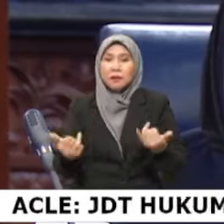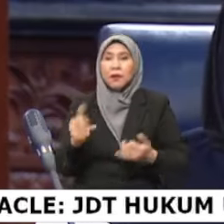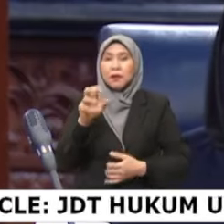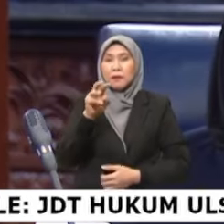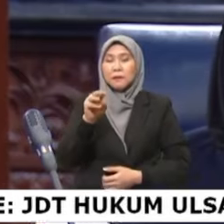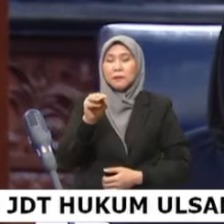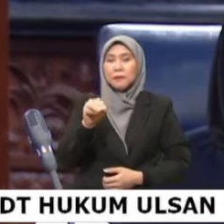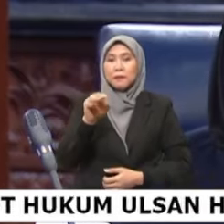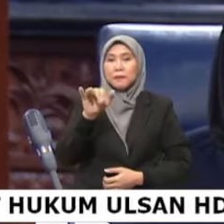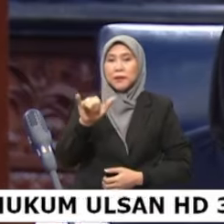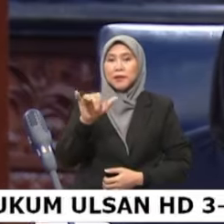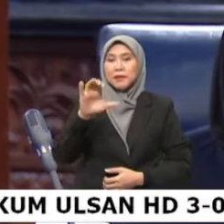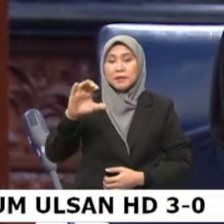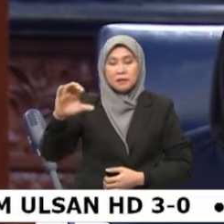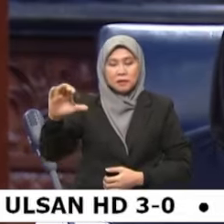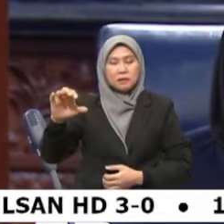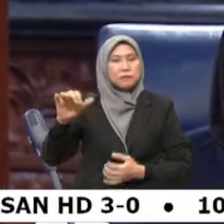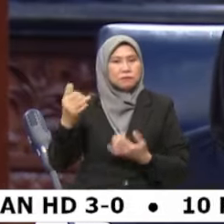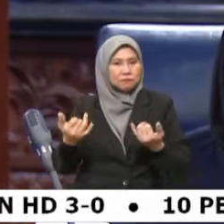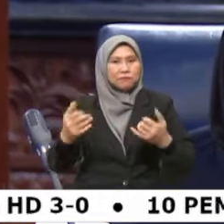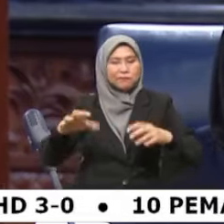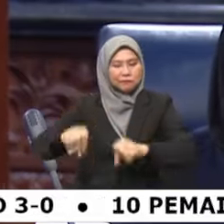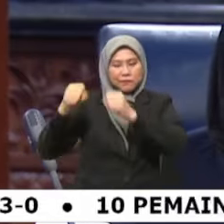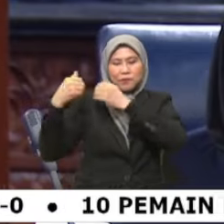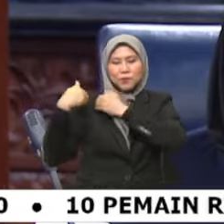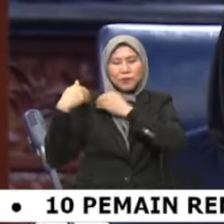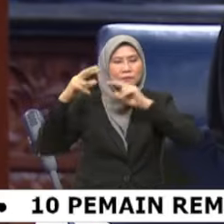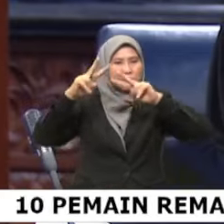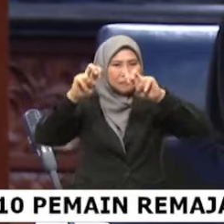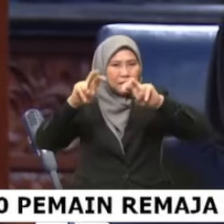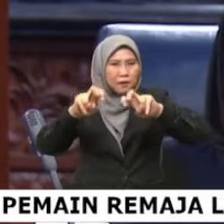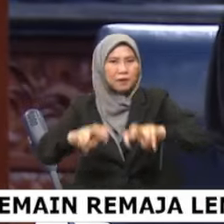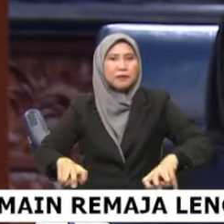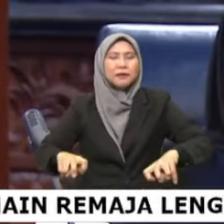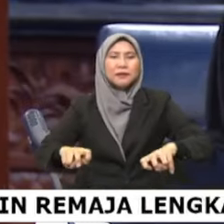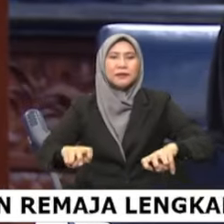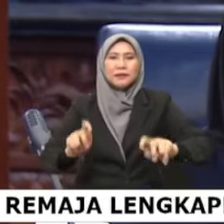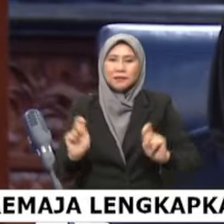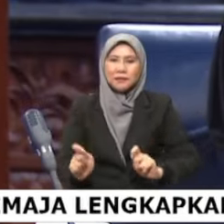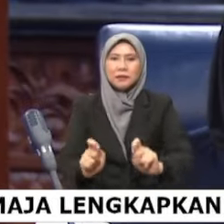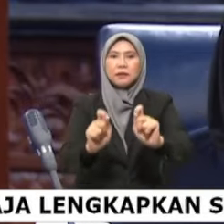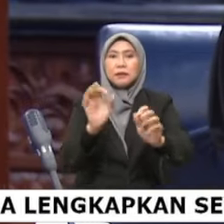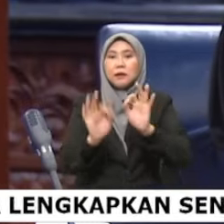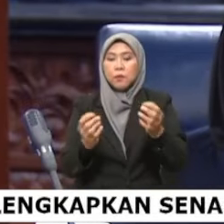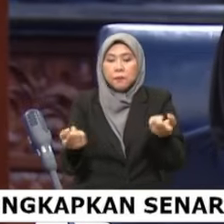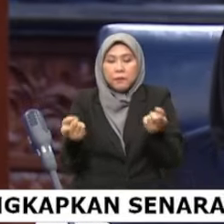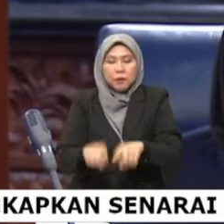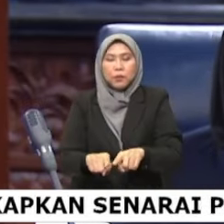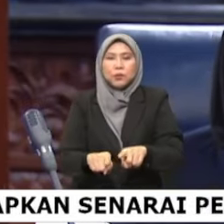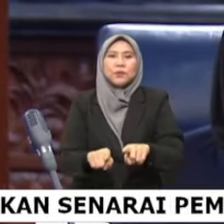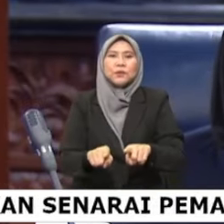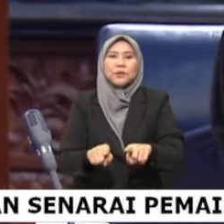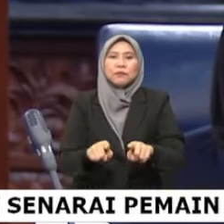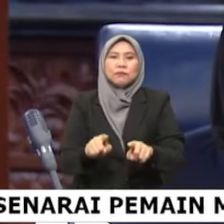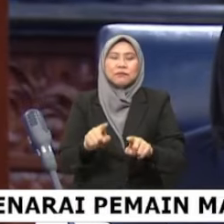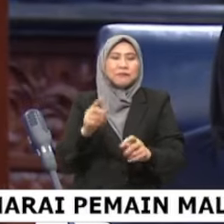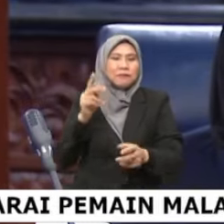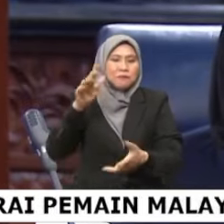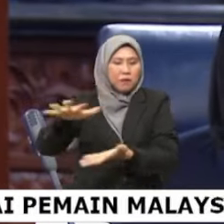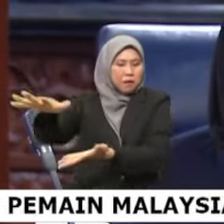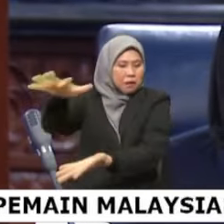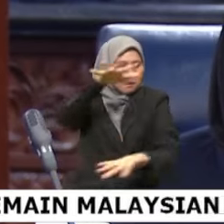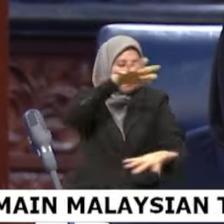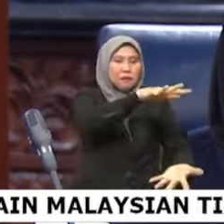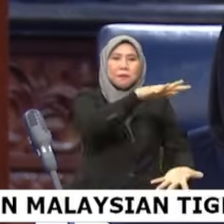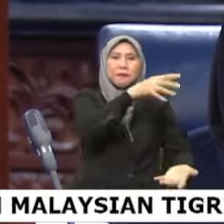bermain peranan untuk membuat siasatan dan mengambil tindakan sekiranya didapati berlaku keadaan kartel. Kedua